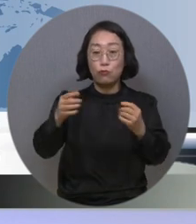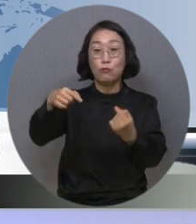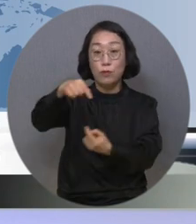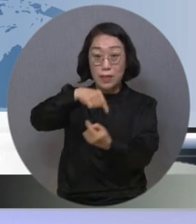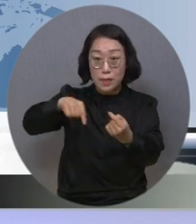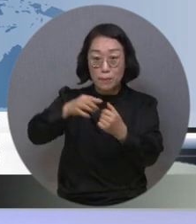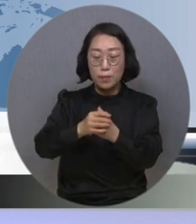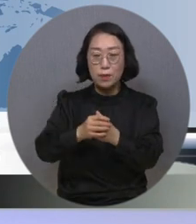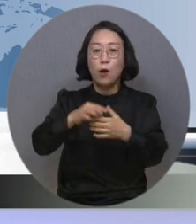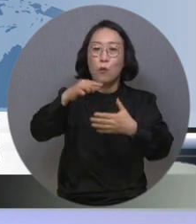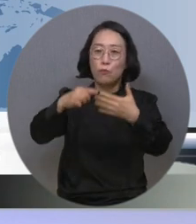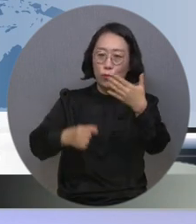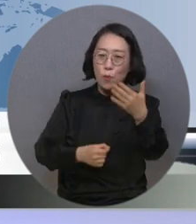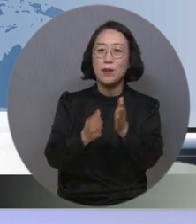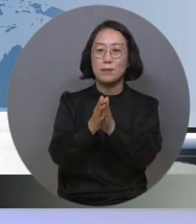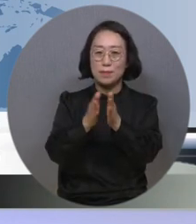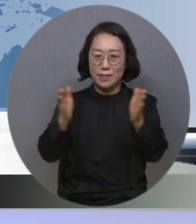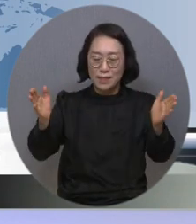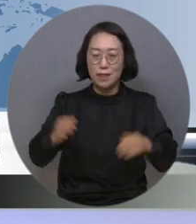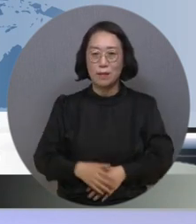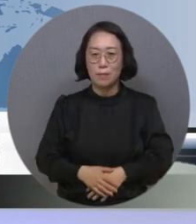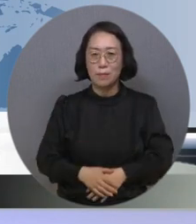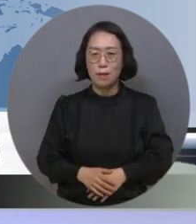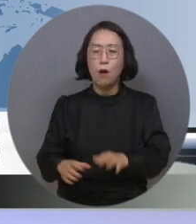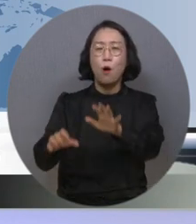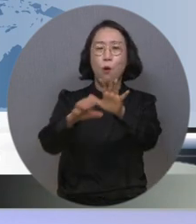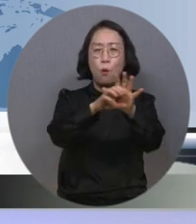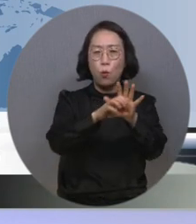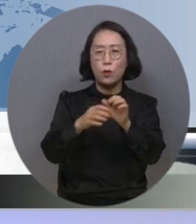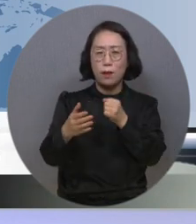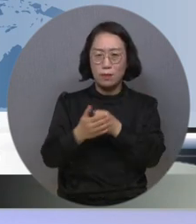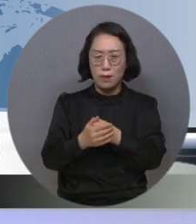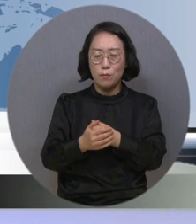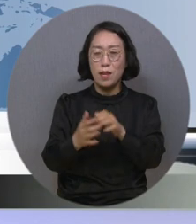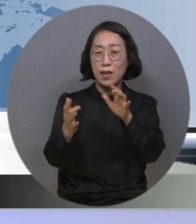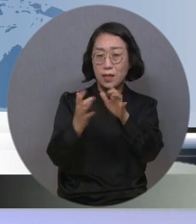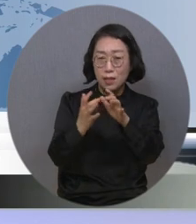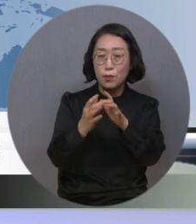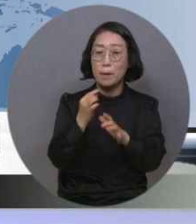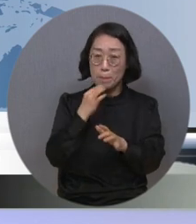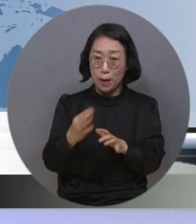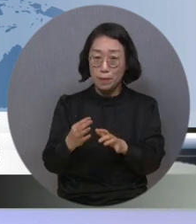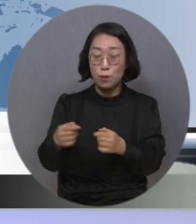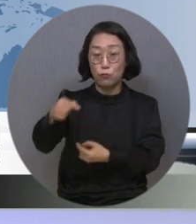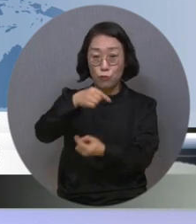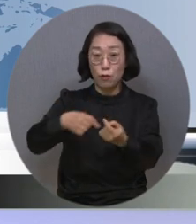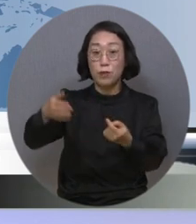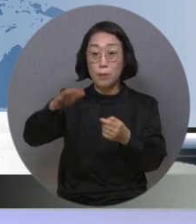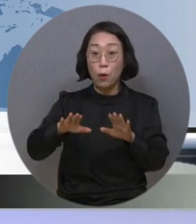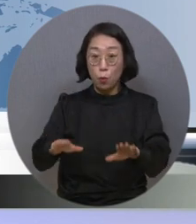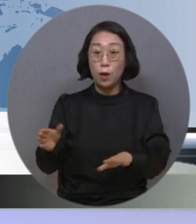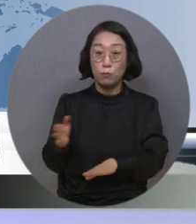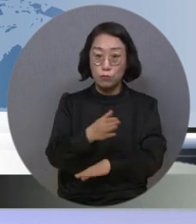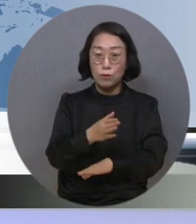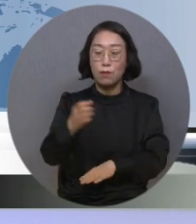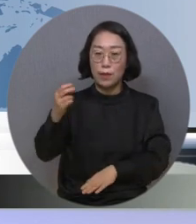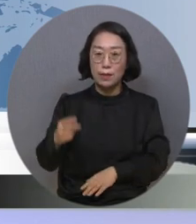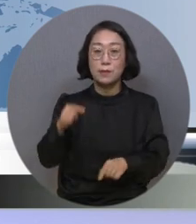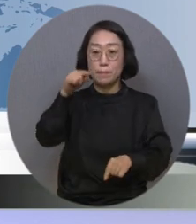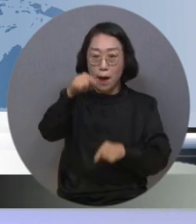손책률이 독서 프로그램이 시작됐습니다 코로나로 인해 한동안 온라인으로 운영했던 프로그램을 올해부터 다시